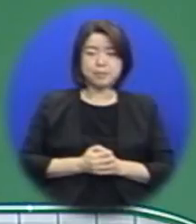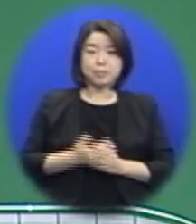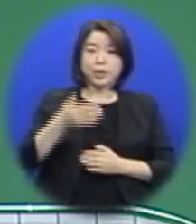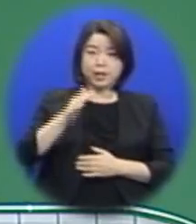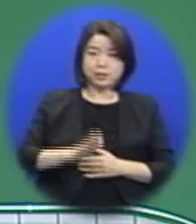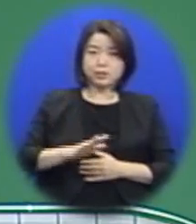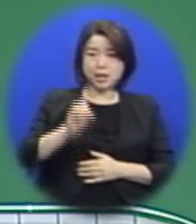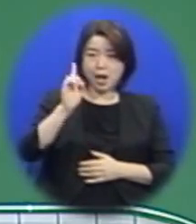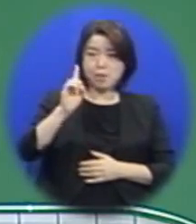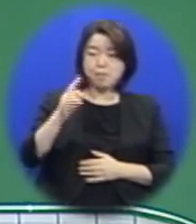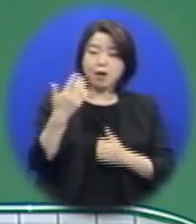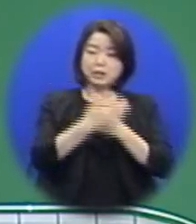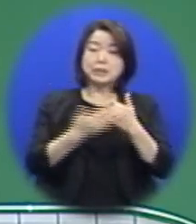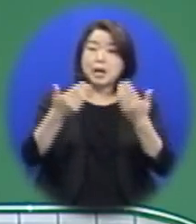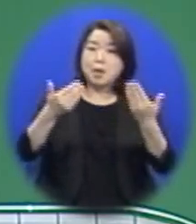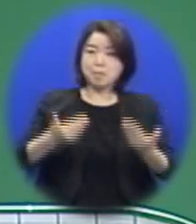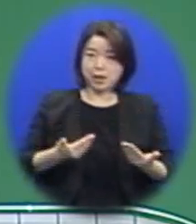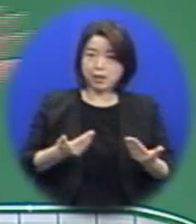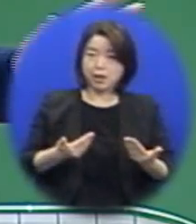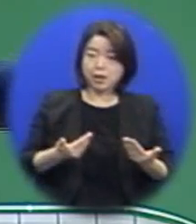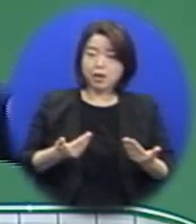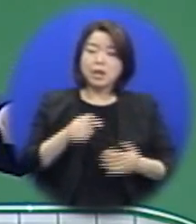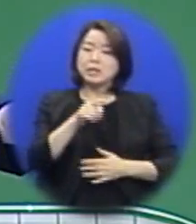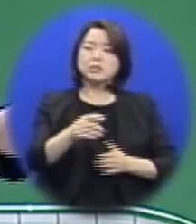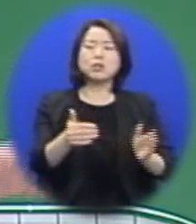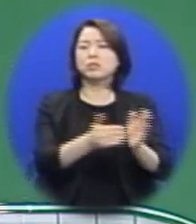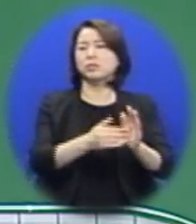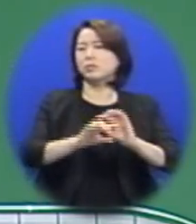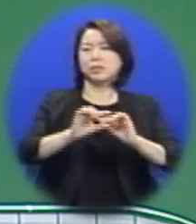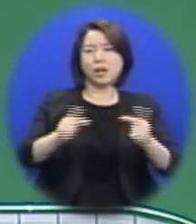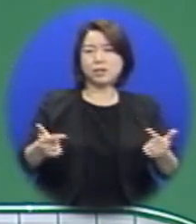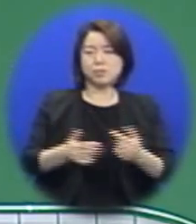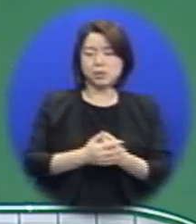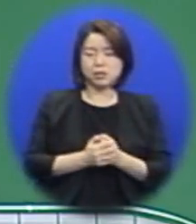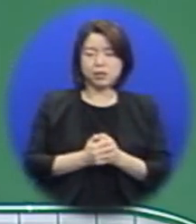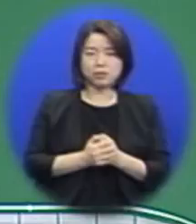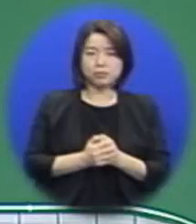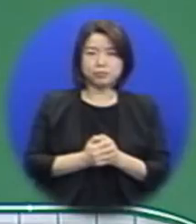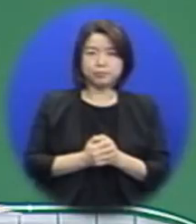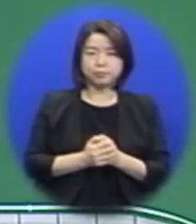그러나 한번 은혜를 받았다고 그걸로 끝난 것은 절대 아닙니다.